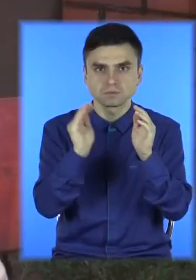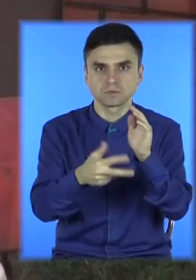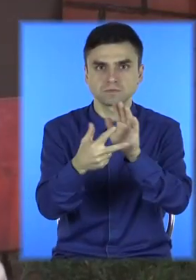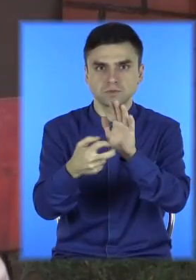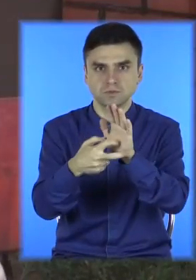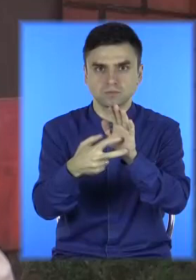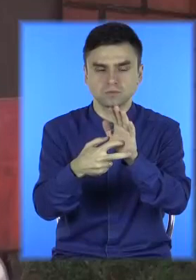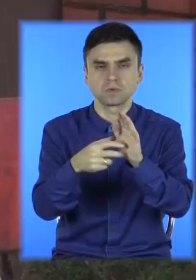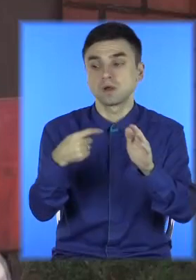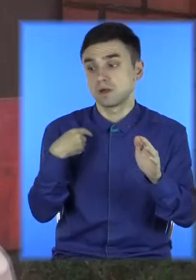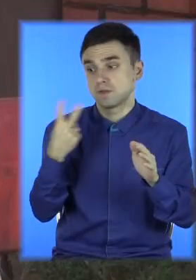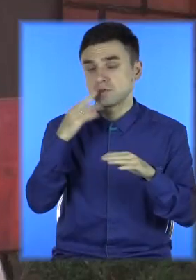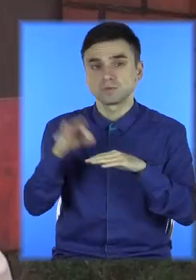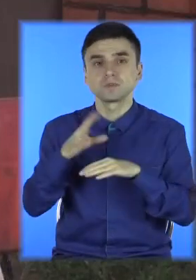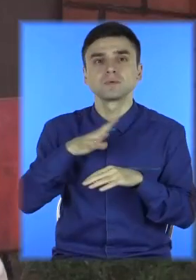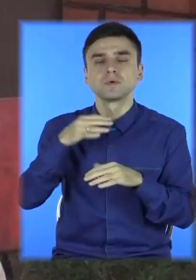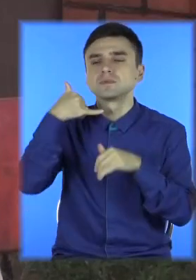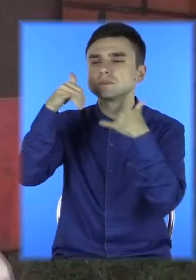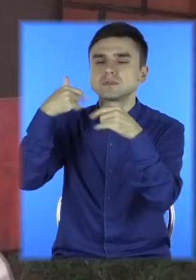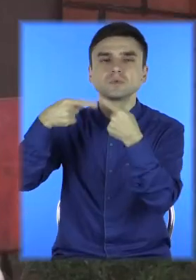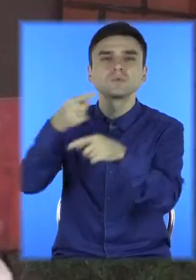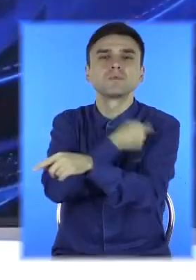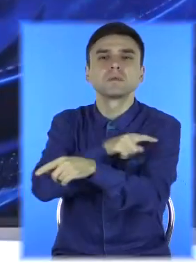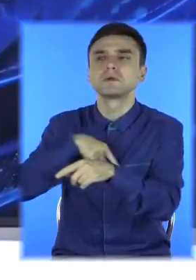сумму нам называли 2-2,5, но максимум 3.